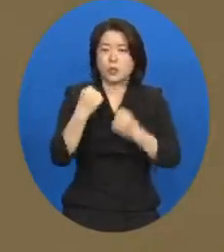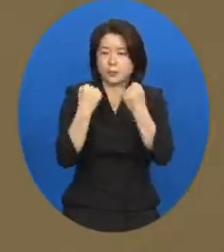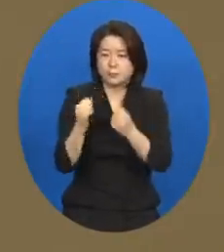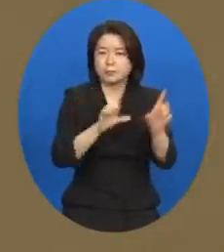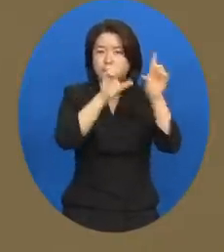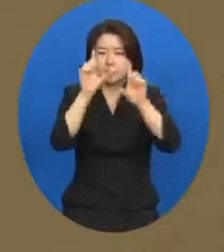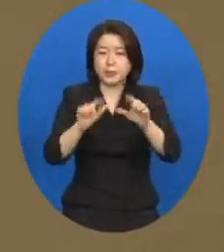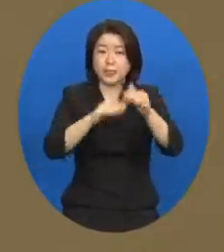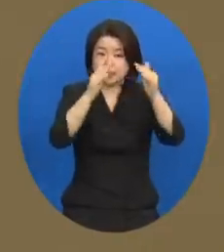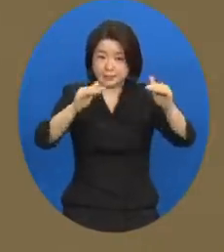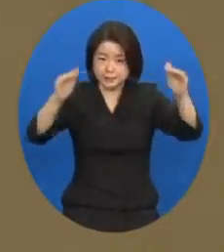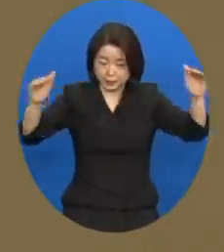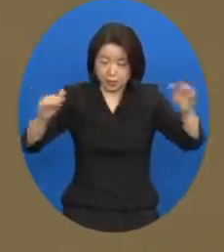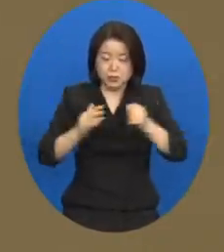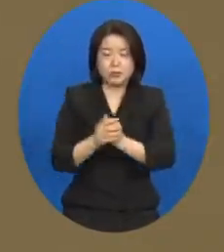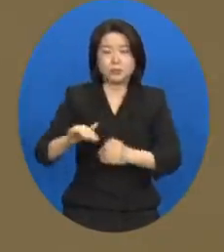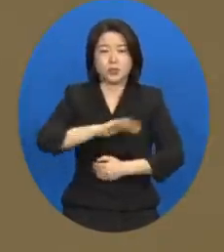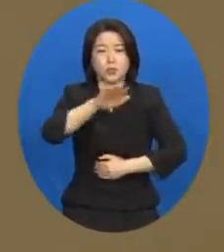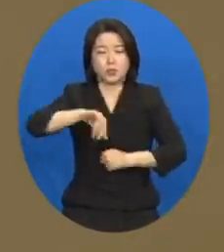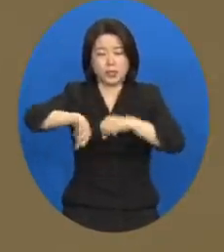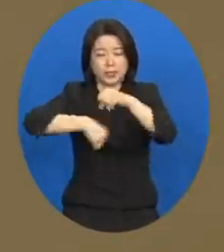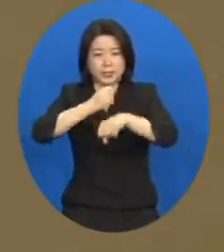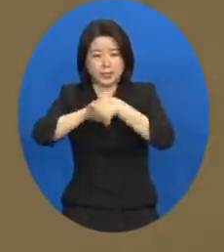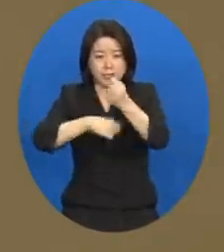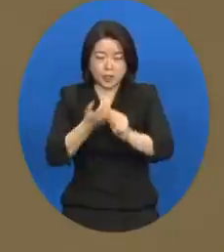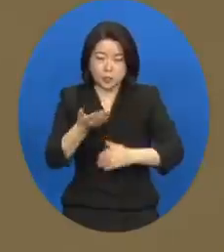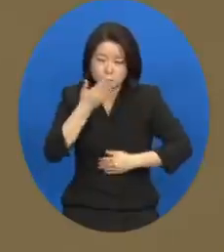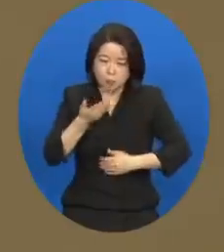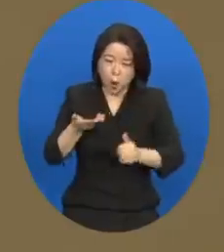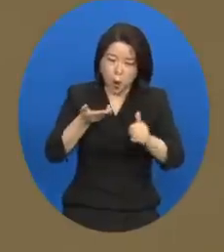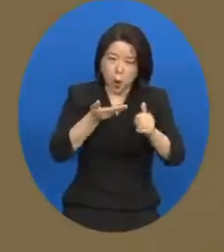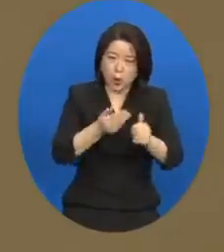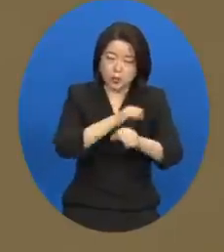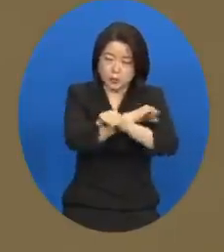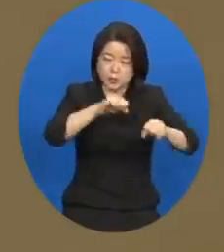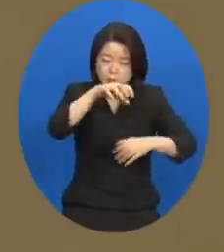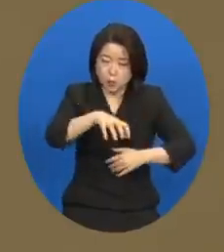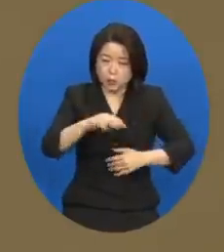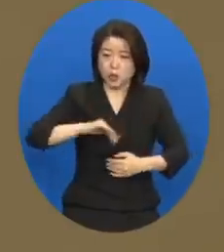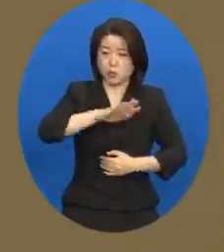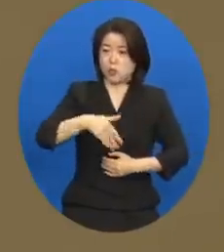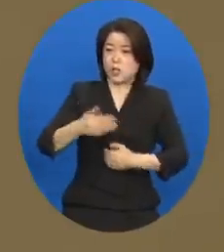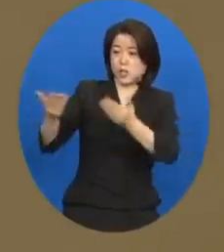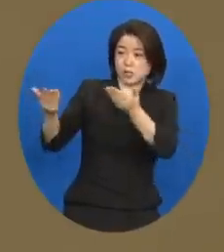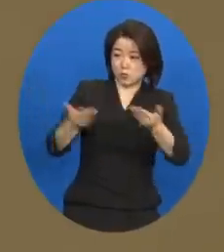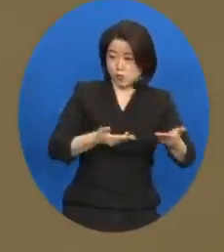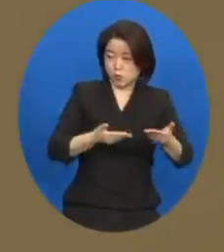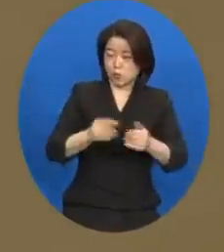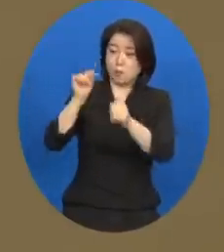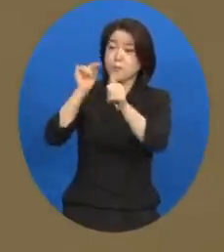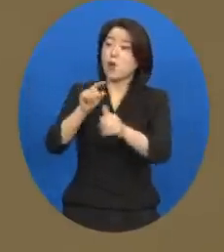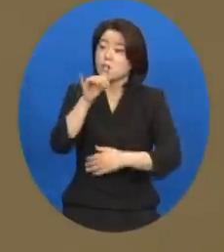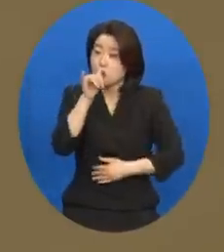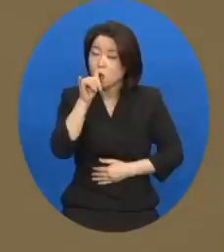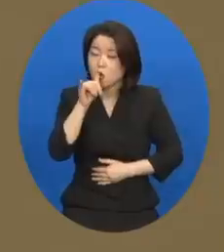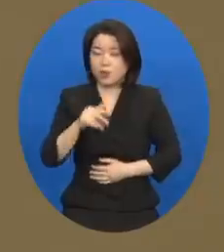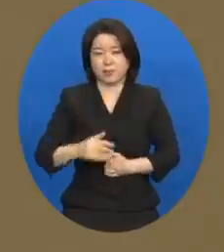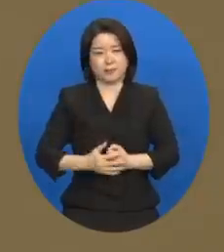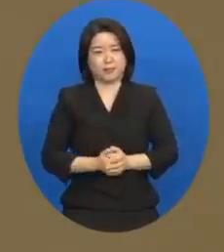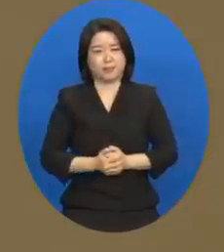성읍과 우리의 가축을 먹일 목장을 우리에게 주라고 명하셨습니다.